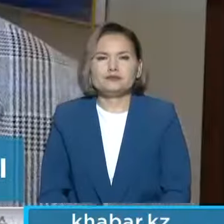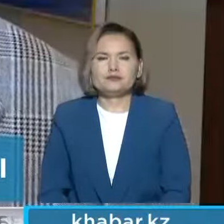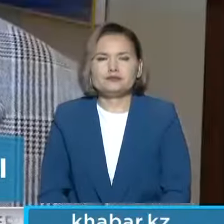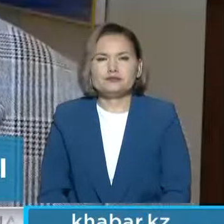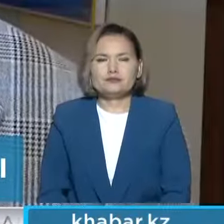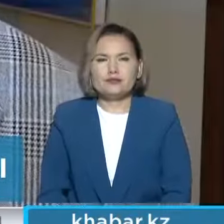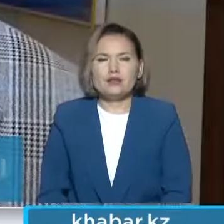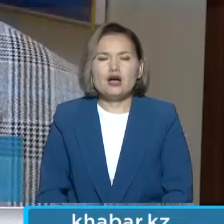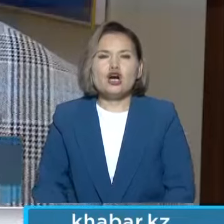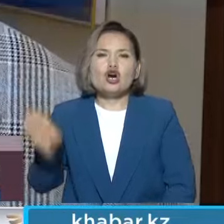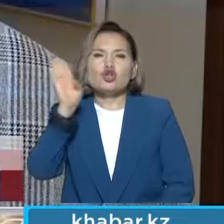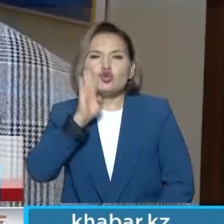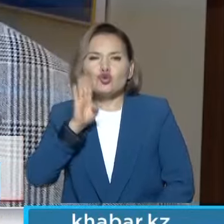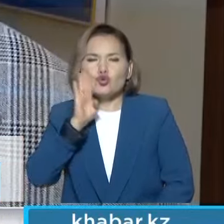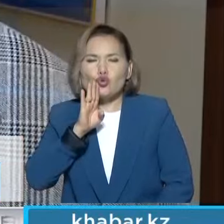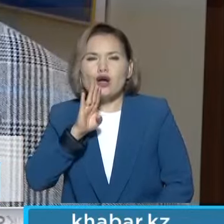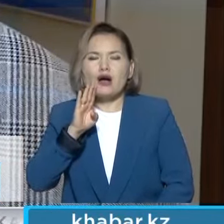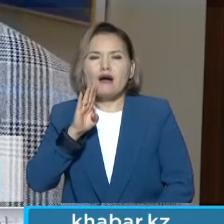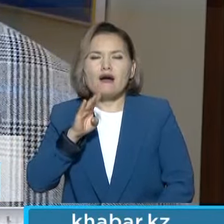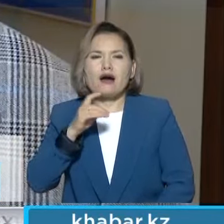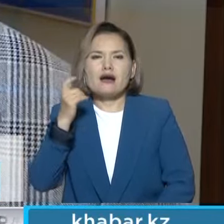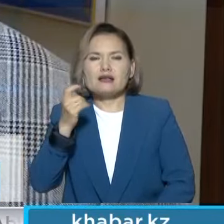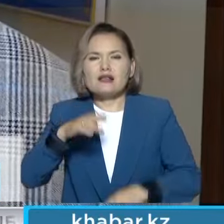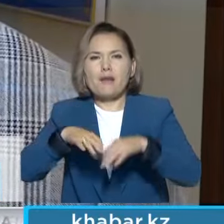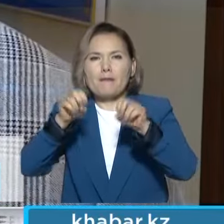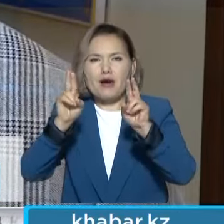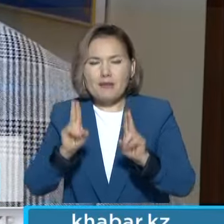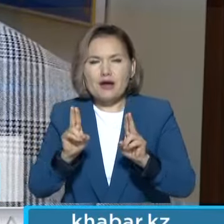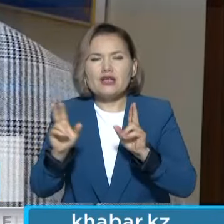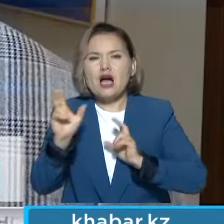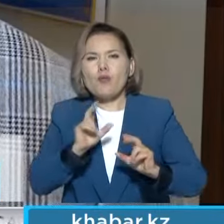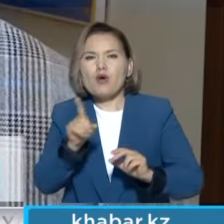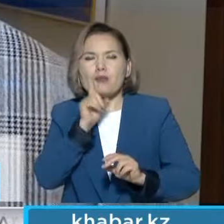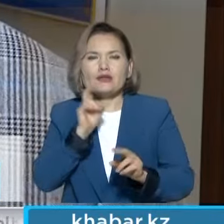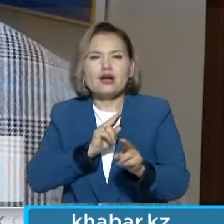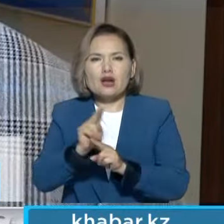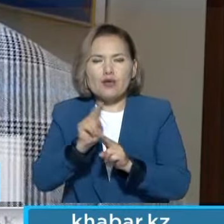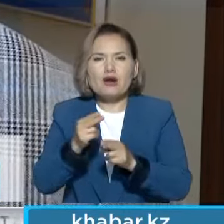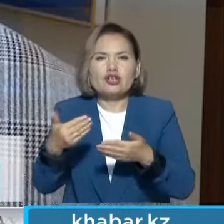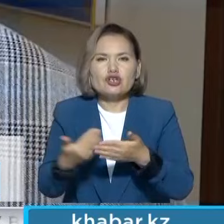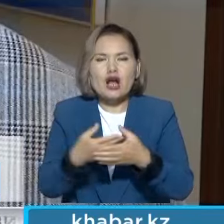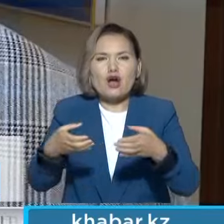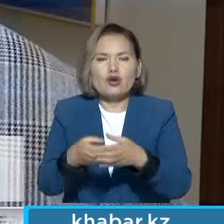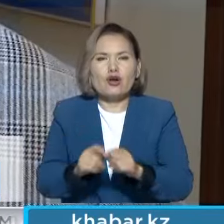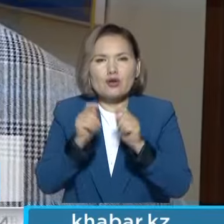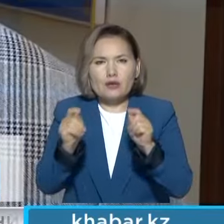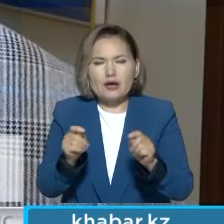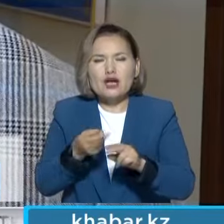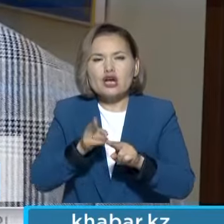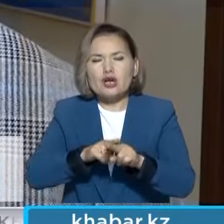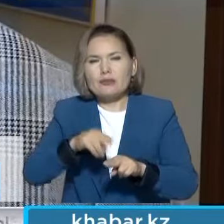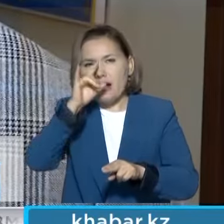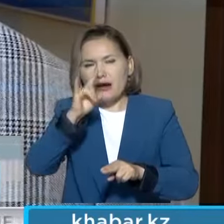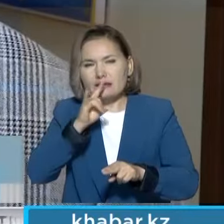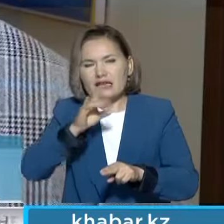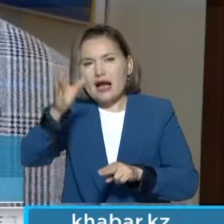Су мамандарын даярлауды орталықтандырып, белгілі бір университеттердің басында жаңадан қалыптастыру, жалпы осы салада ғылыми